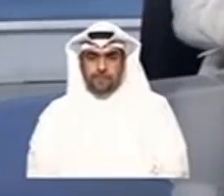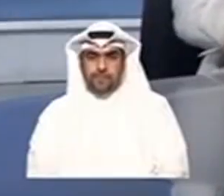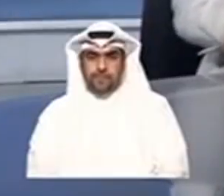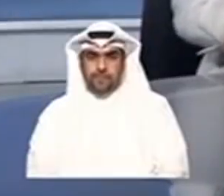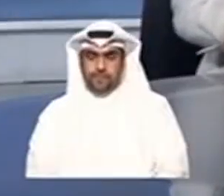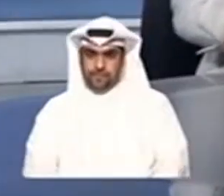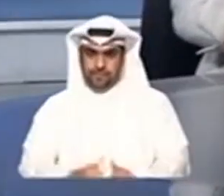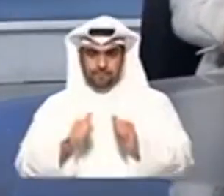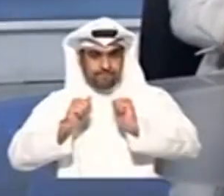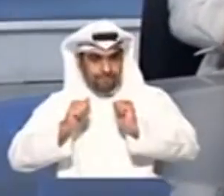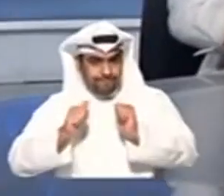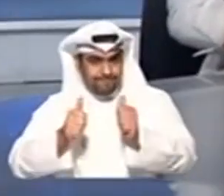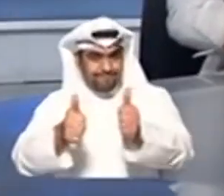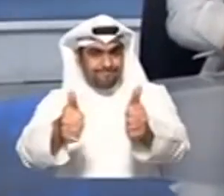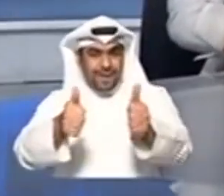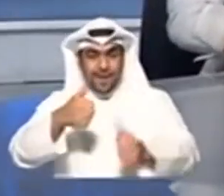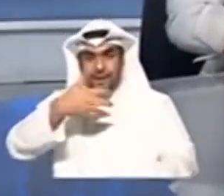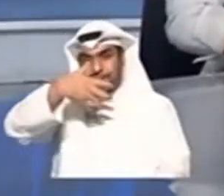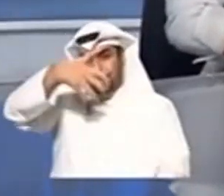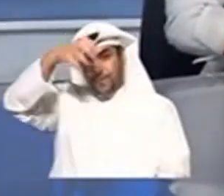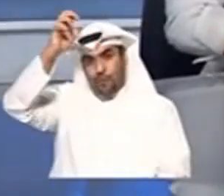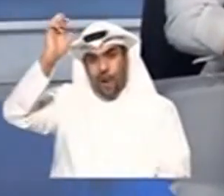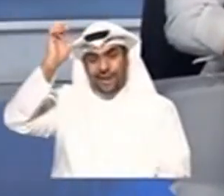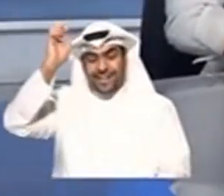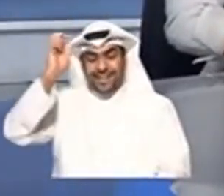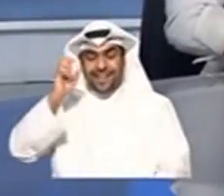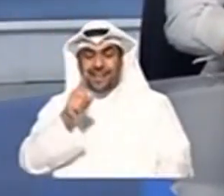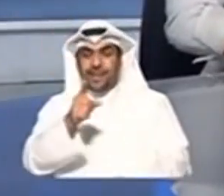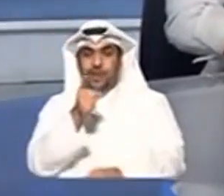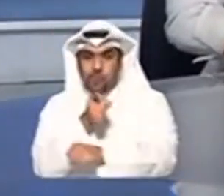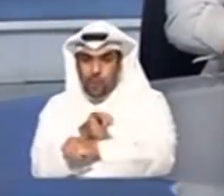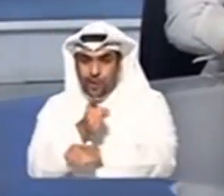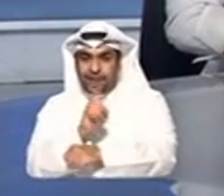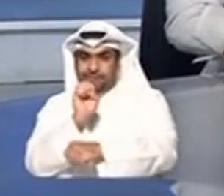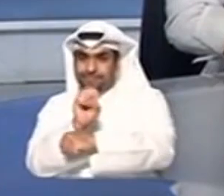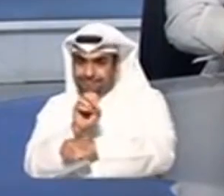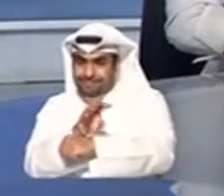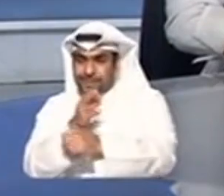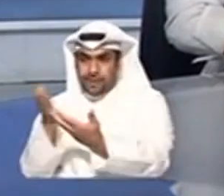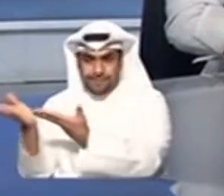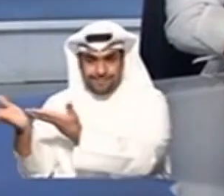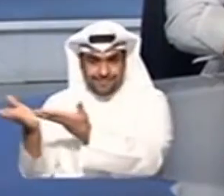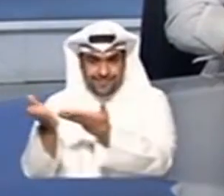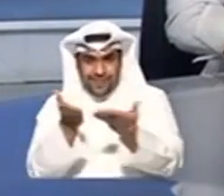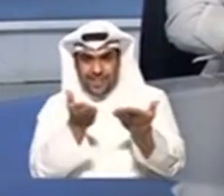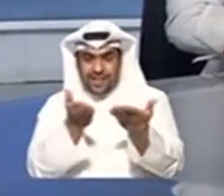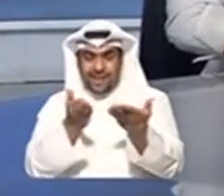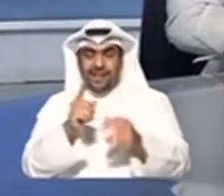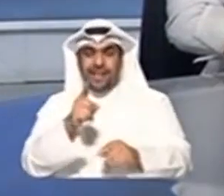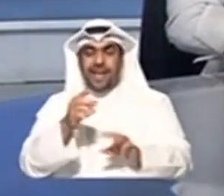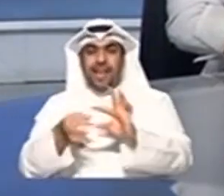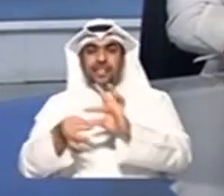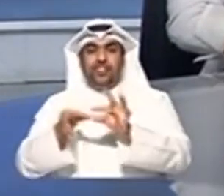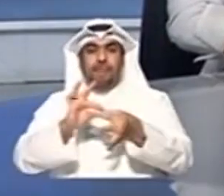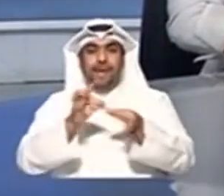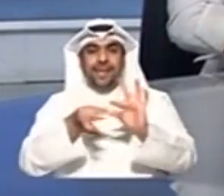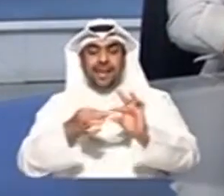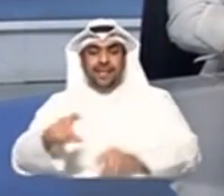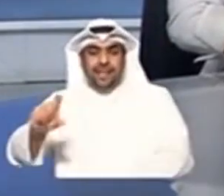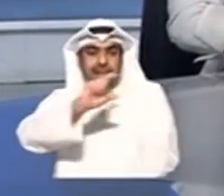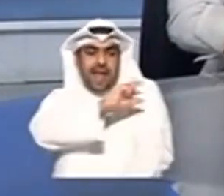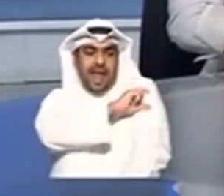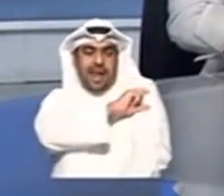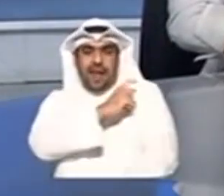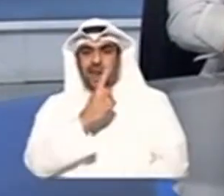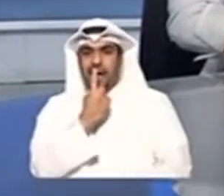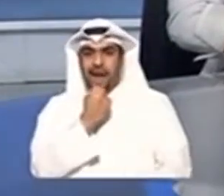مع بدء منطقة الفروانية التعليمية باستقبال المراجعين، بادرت جمعية الهلال الأحمر الكويتي بحملة توعوية